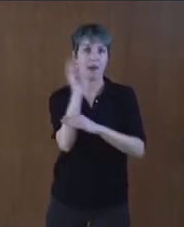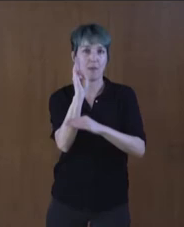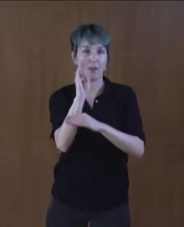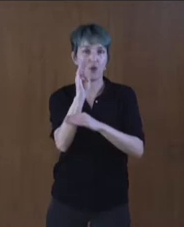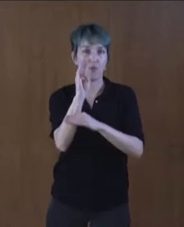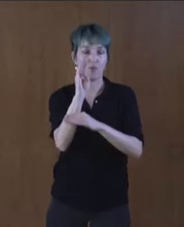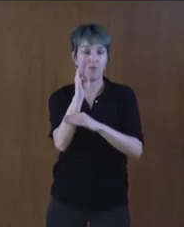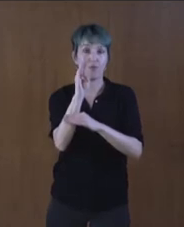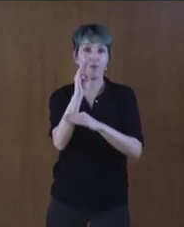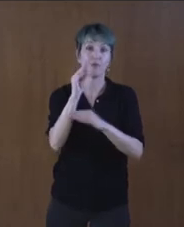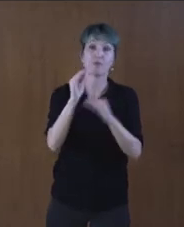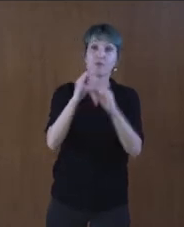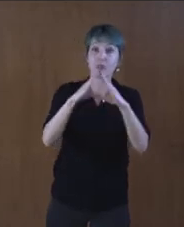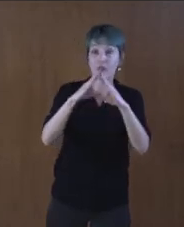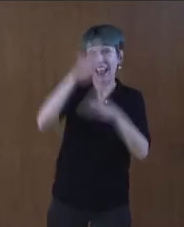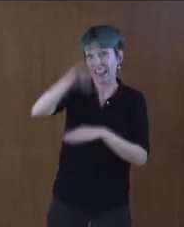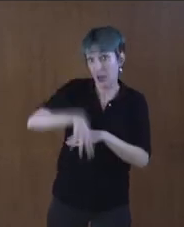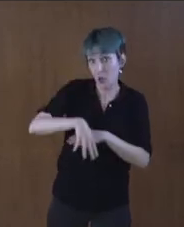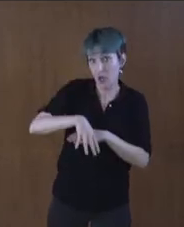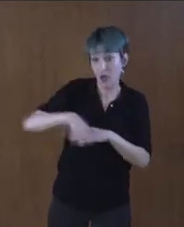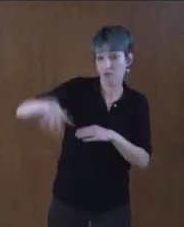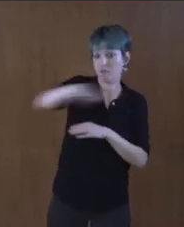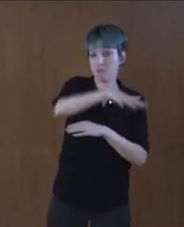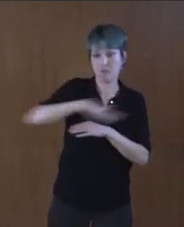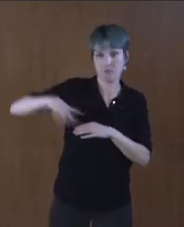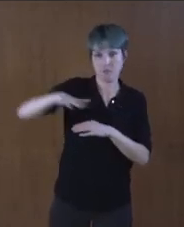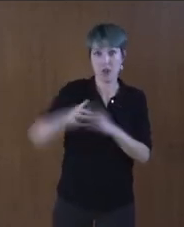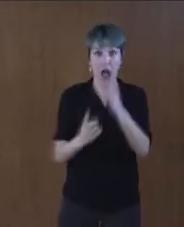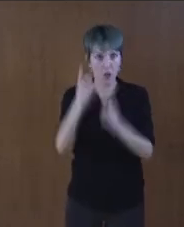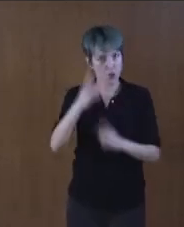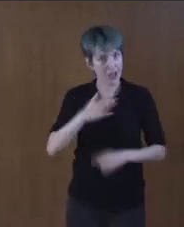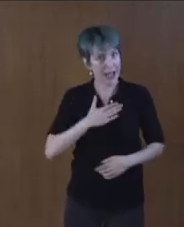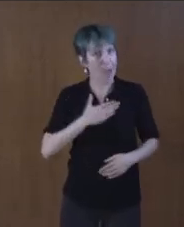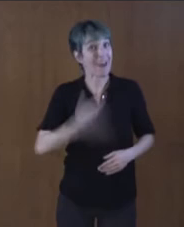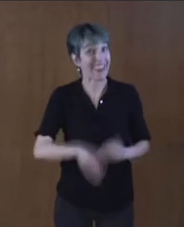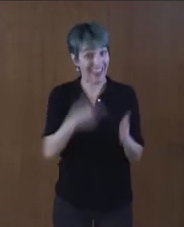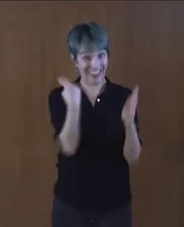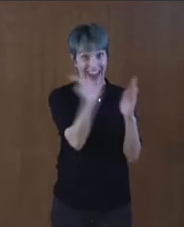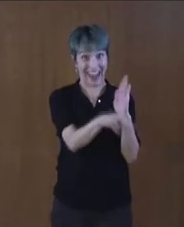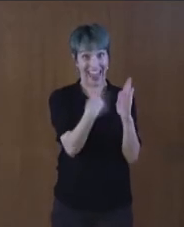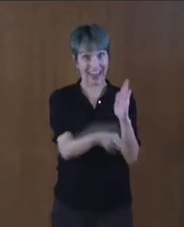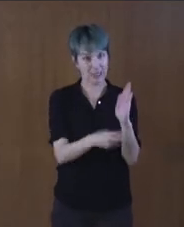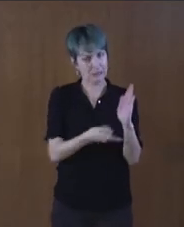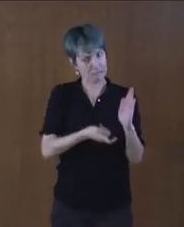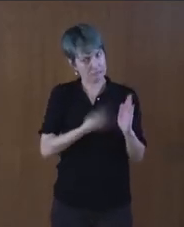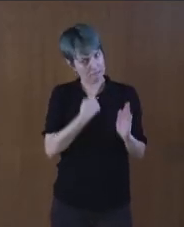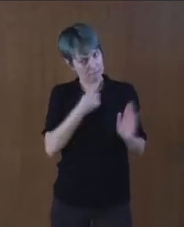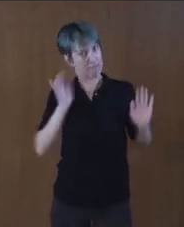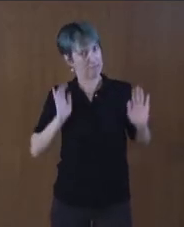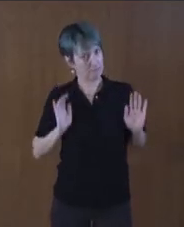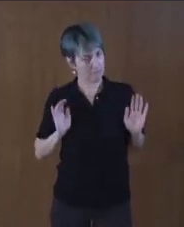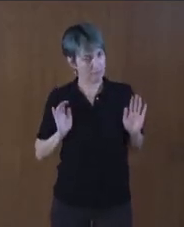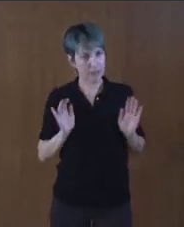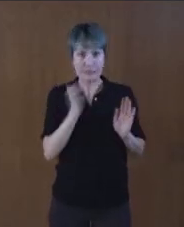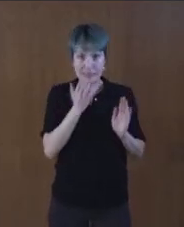van, però que molt justos, de capacitat lectora. I com més disminueix